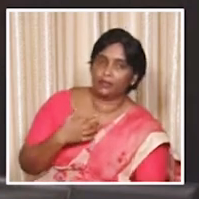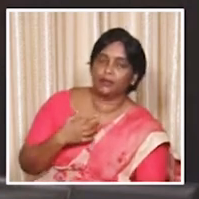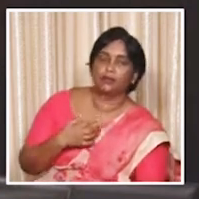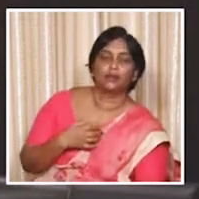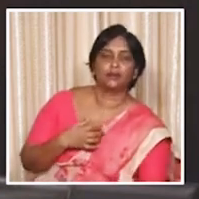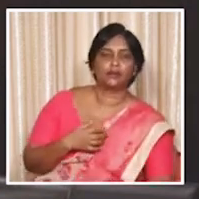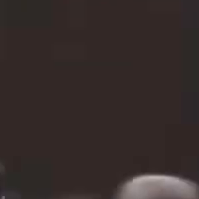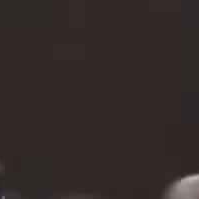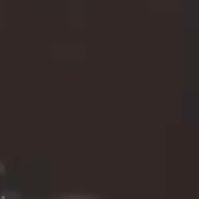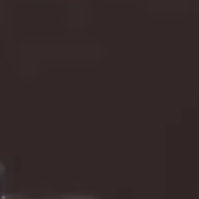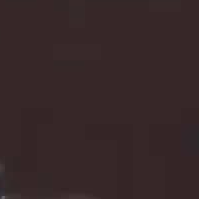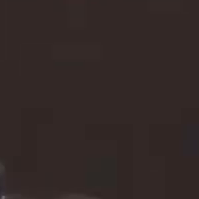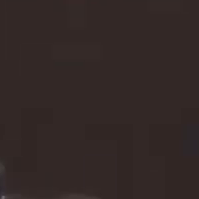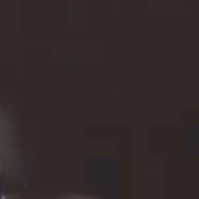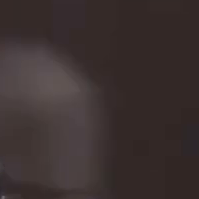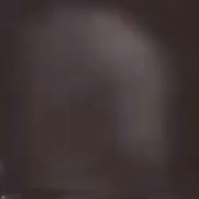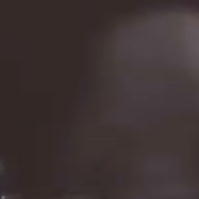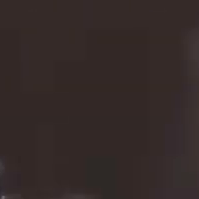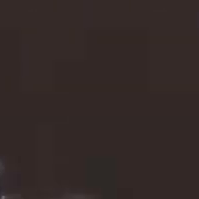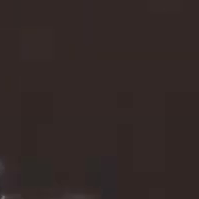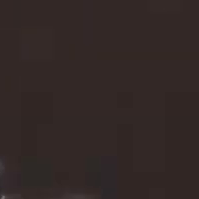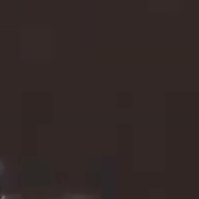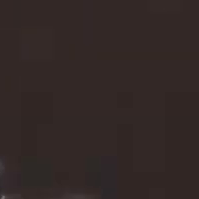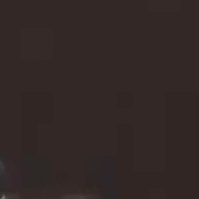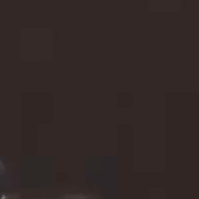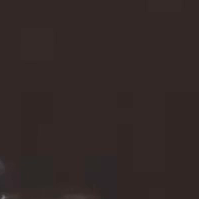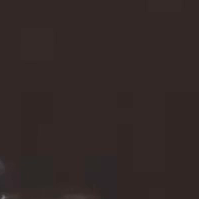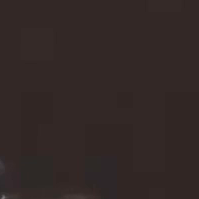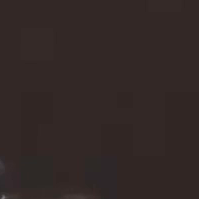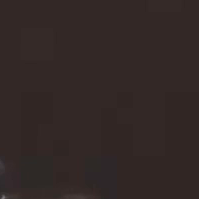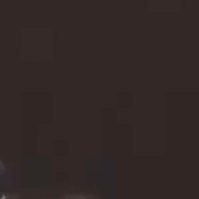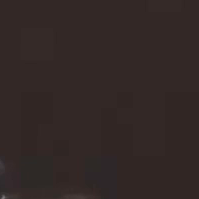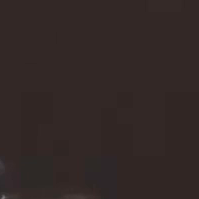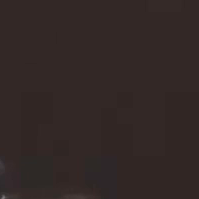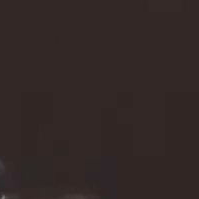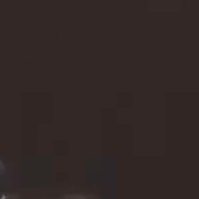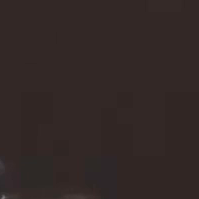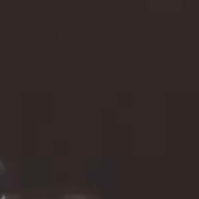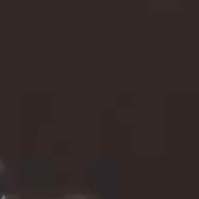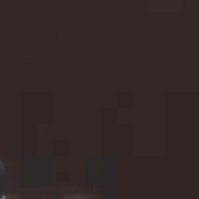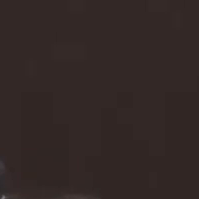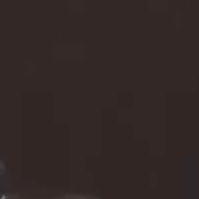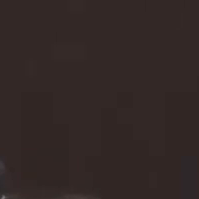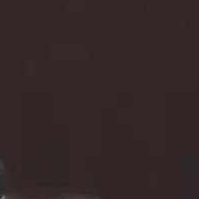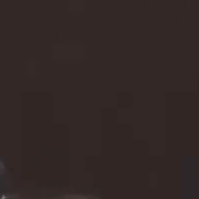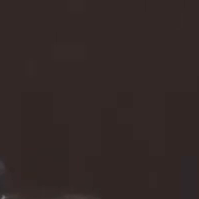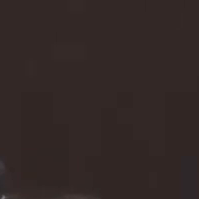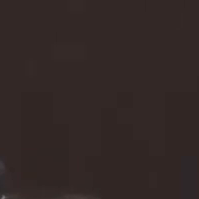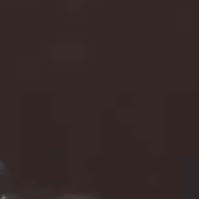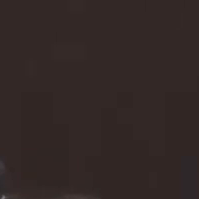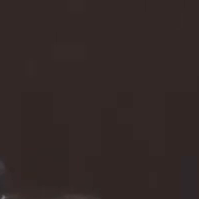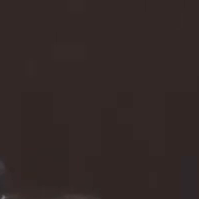බොහොම ස්තුතියි ගරු මාත්‍යවරයා ඔව් ගරු කිරියමිතෝ එදා අපි අර කමිටිය හම්බුණානේ